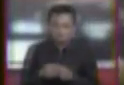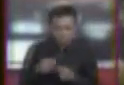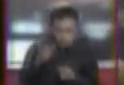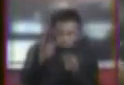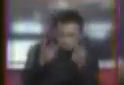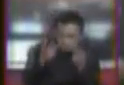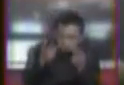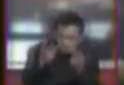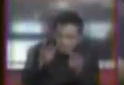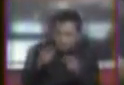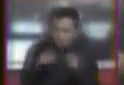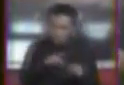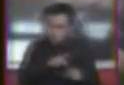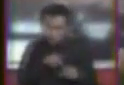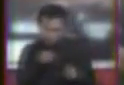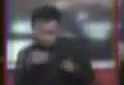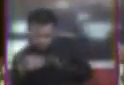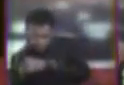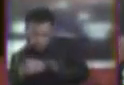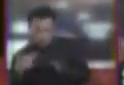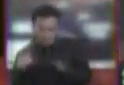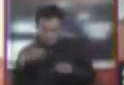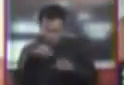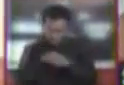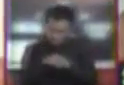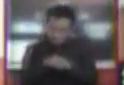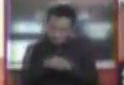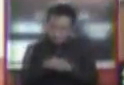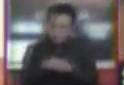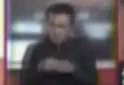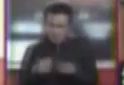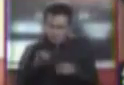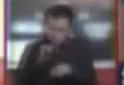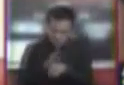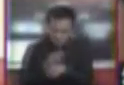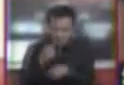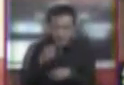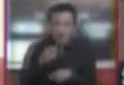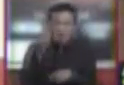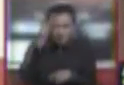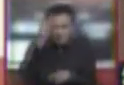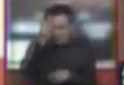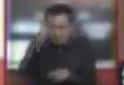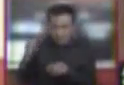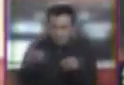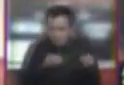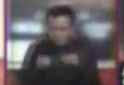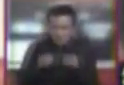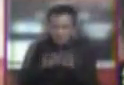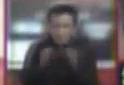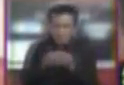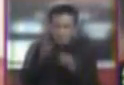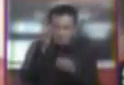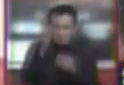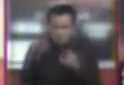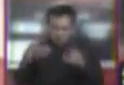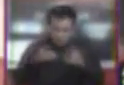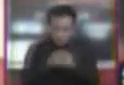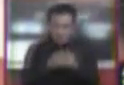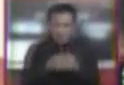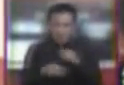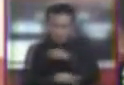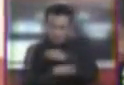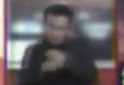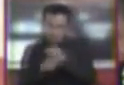Iniimbestigahan na ng mga pulis ang anggulong inside job dahil kabisado ng mga sospek ang galaw ng pamilya Cua. Sasampahan na rin ang kasong robbery, holdup